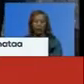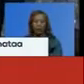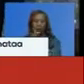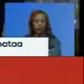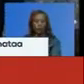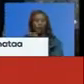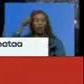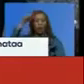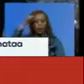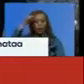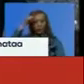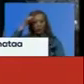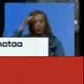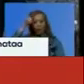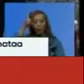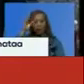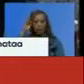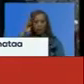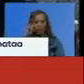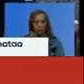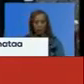ዶክተር አቢይ አህመድ